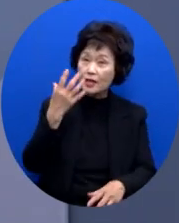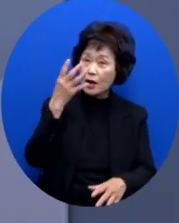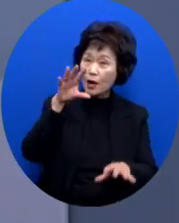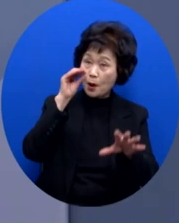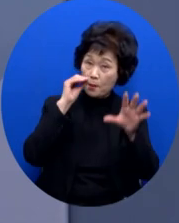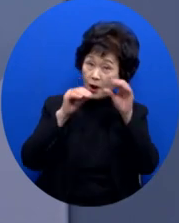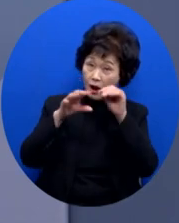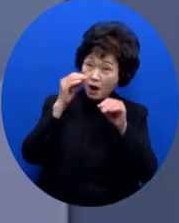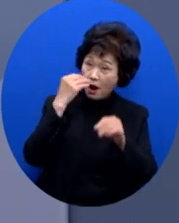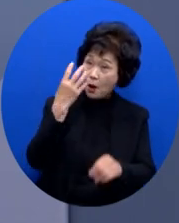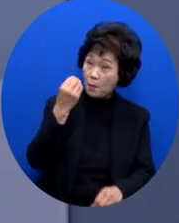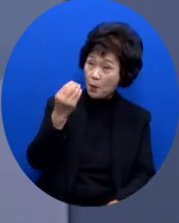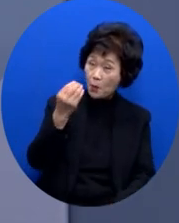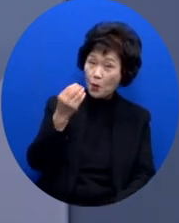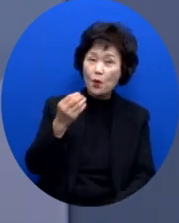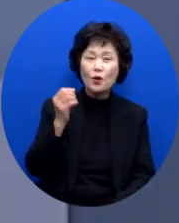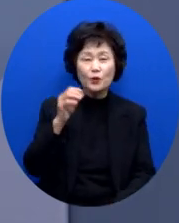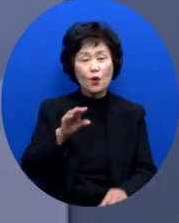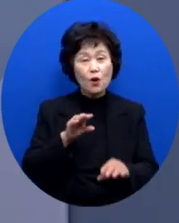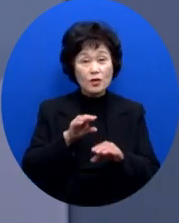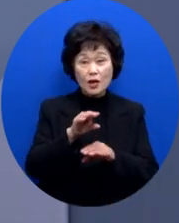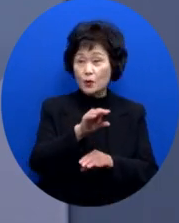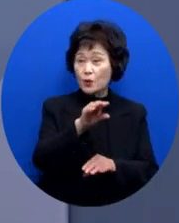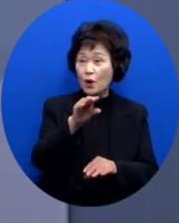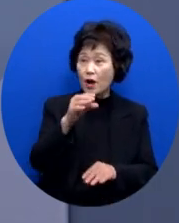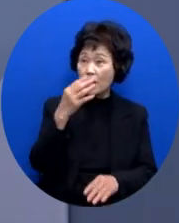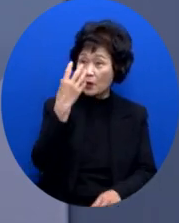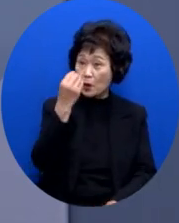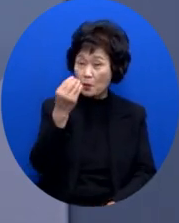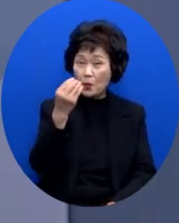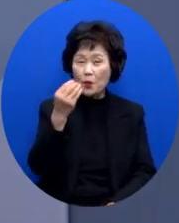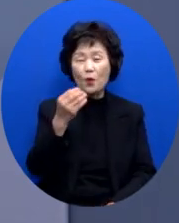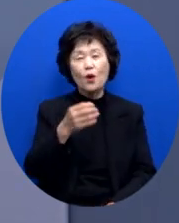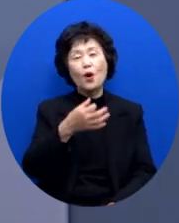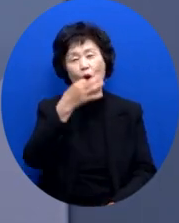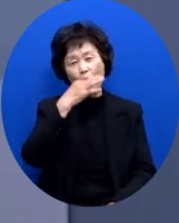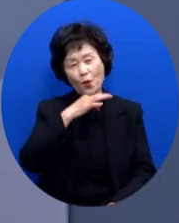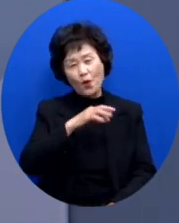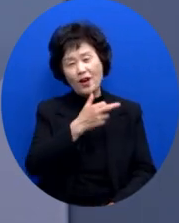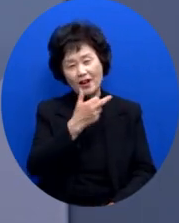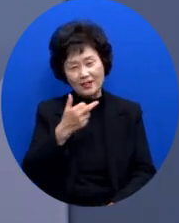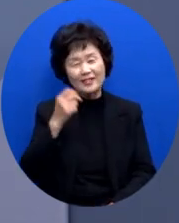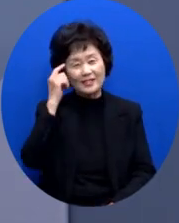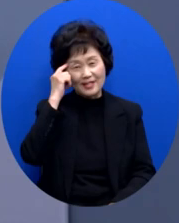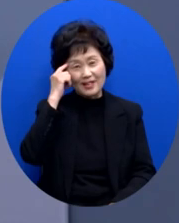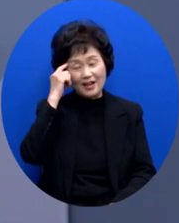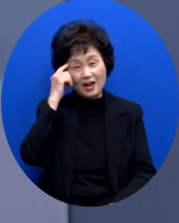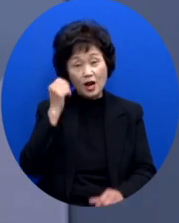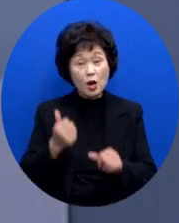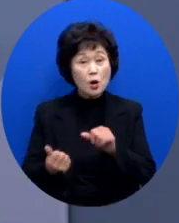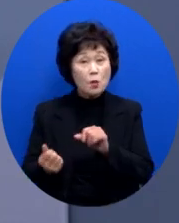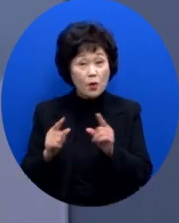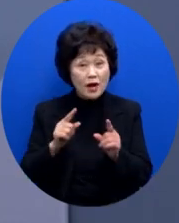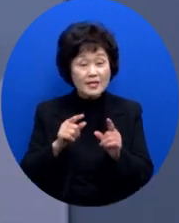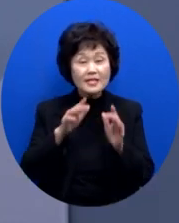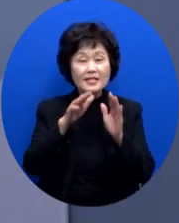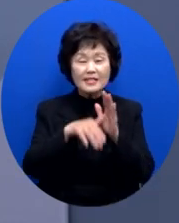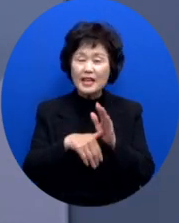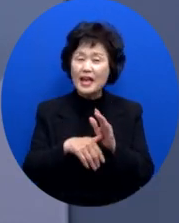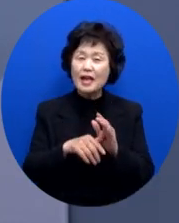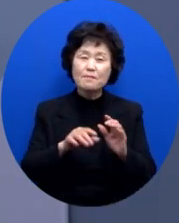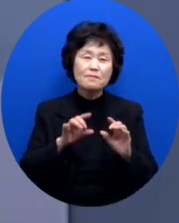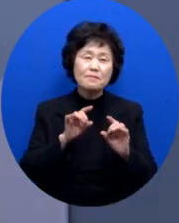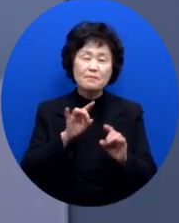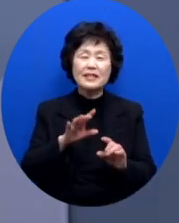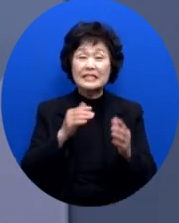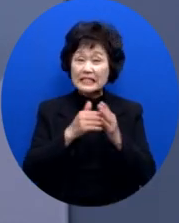되고, 또 저도 그런 경험이 있는데, 그래서 아주 좋은 효과가 있는 것 같고요. 저희가 이제 부활절 때만 하는 것이 아니라 또